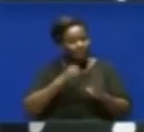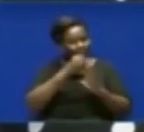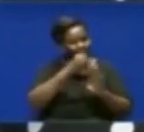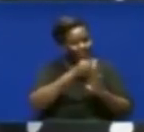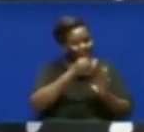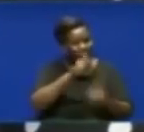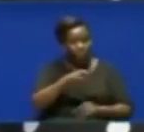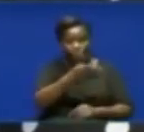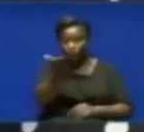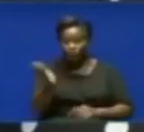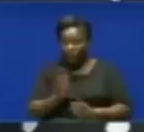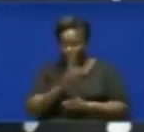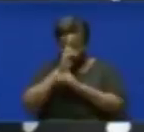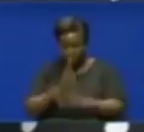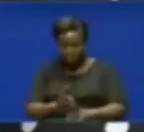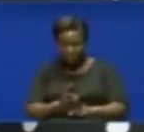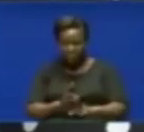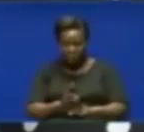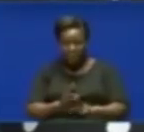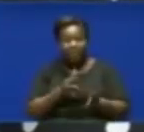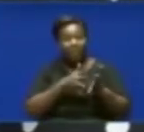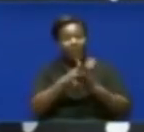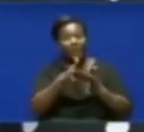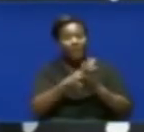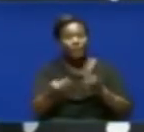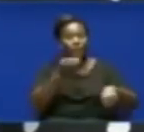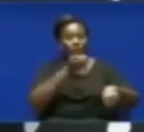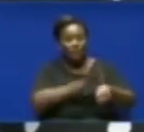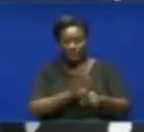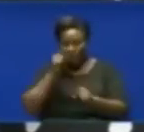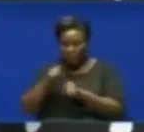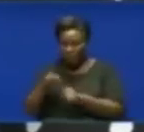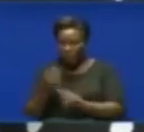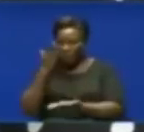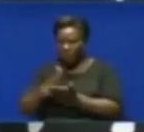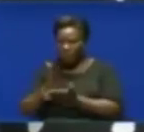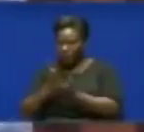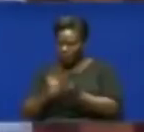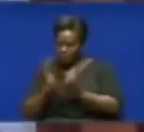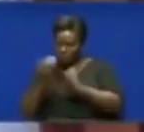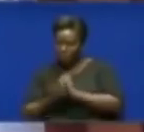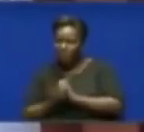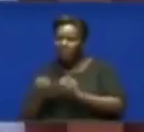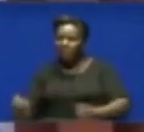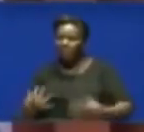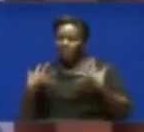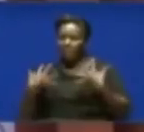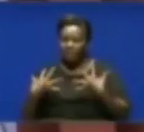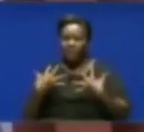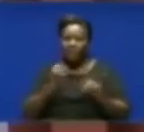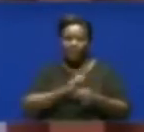kufuata miongozo inayotolewa na wataalamu ili kuweza kujikinga na maambukizi.